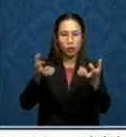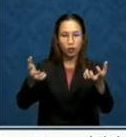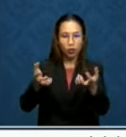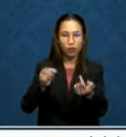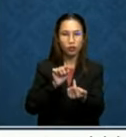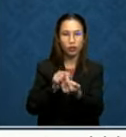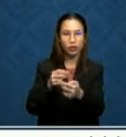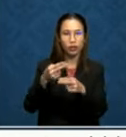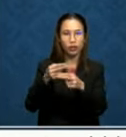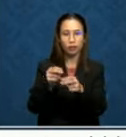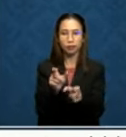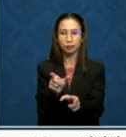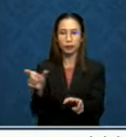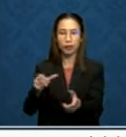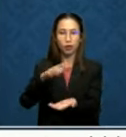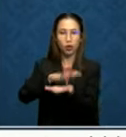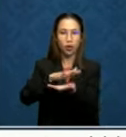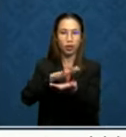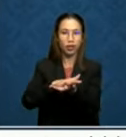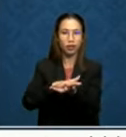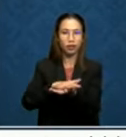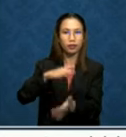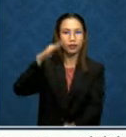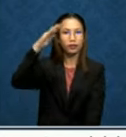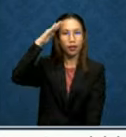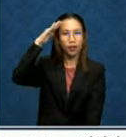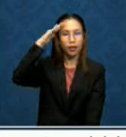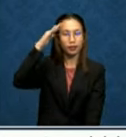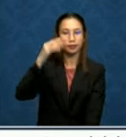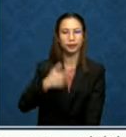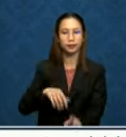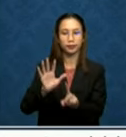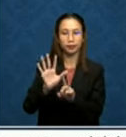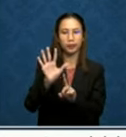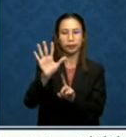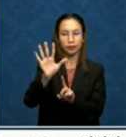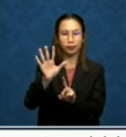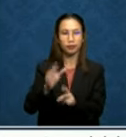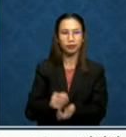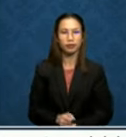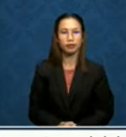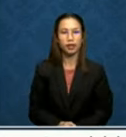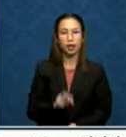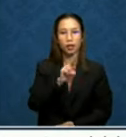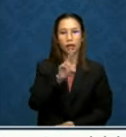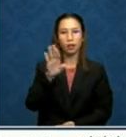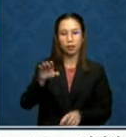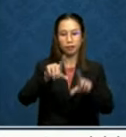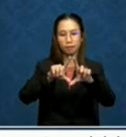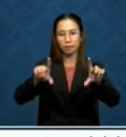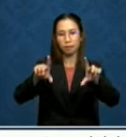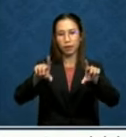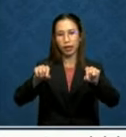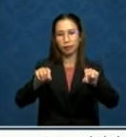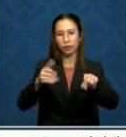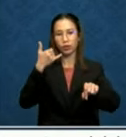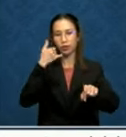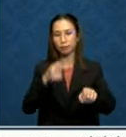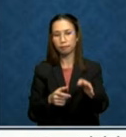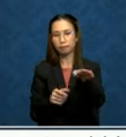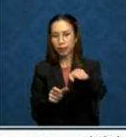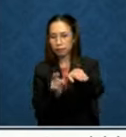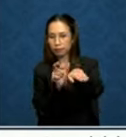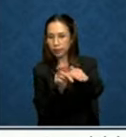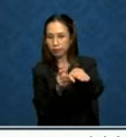Virtual Reality นะครับให้กับโรงเรียนเตรียมทหาร 5. ส่งมอบระบบอ่านป้ายทะเบียนโดยใช้สมาร์ทโฟนระ